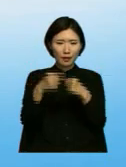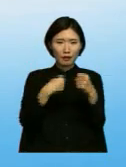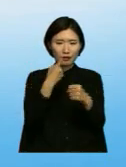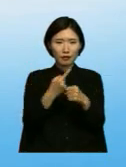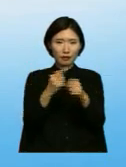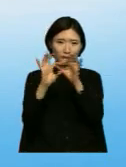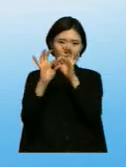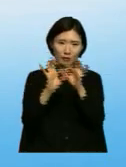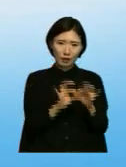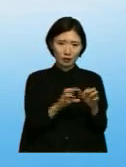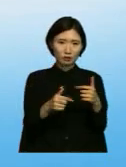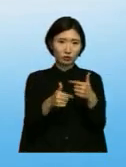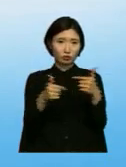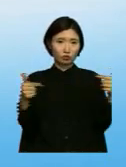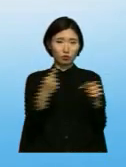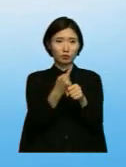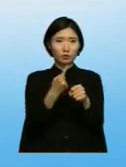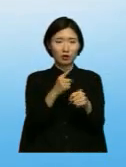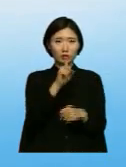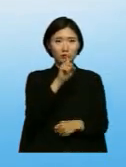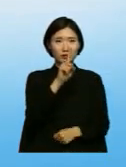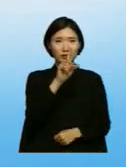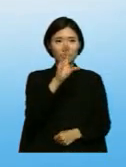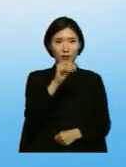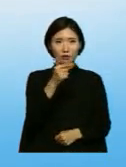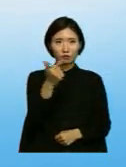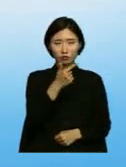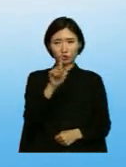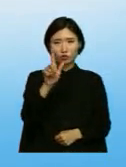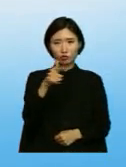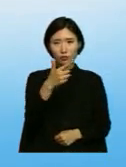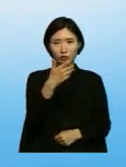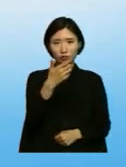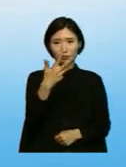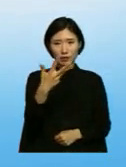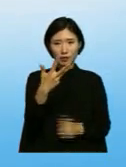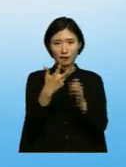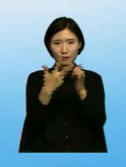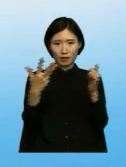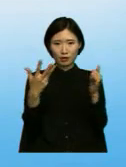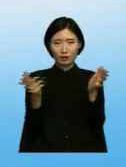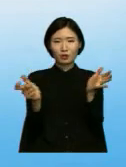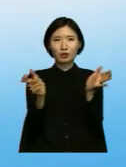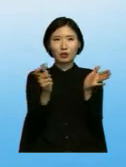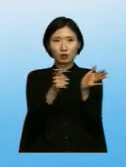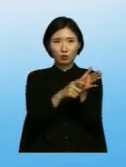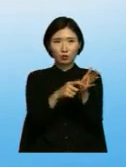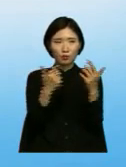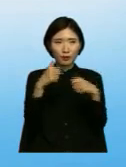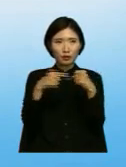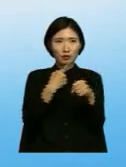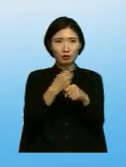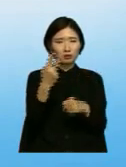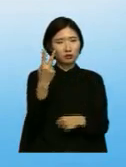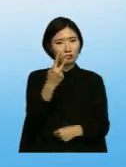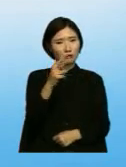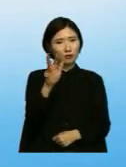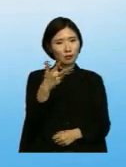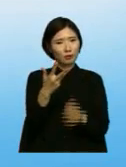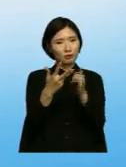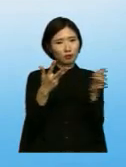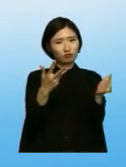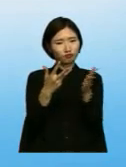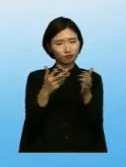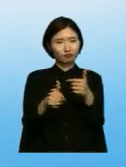증가해 지난해 는 11만 6698 명을 기록했습니다 매년 2천 8백 명 가량 인구가 늘어